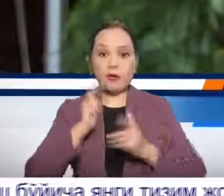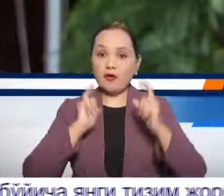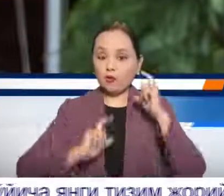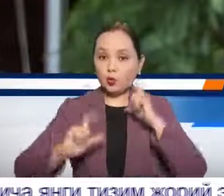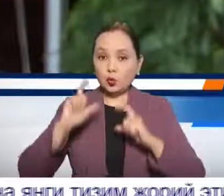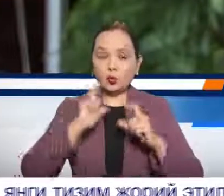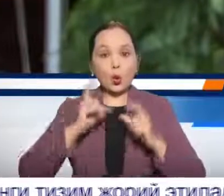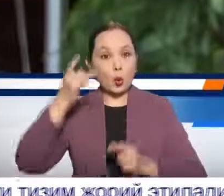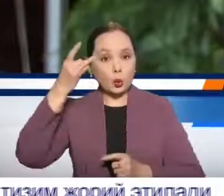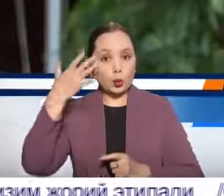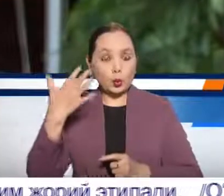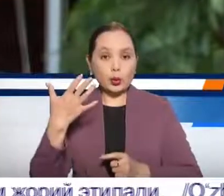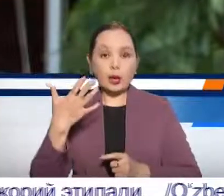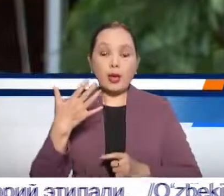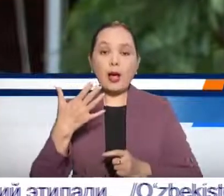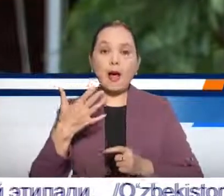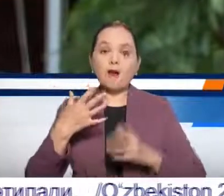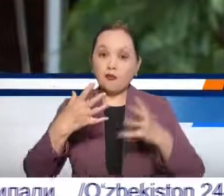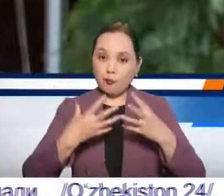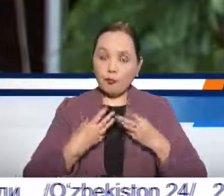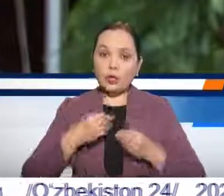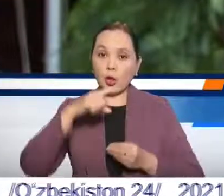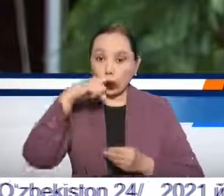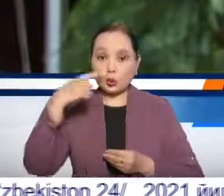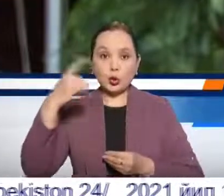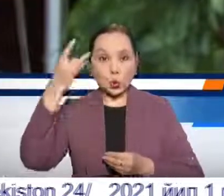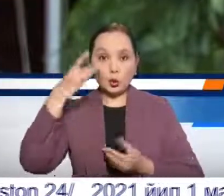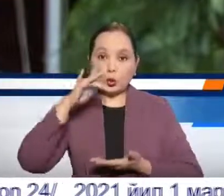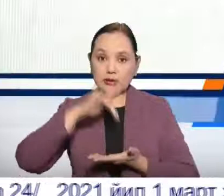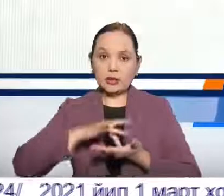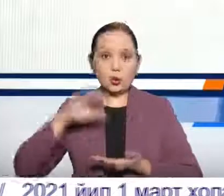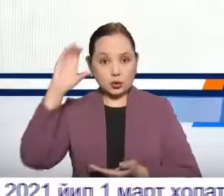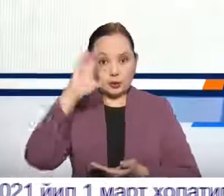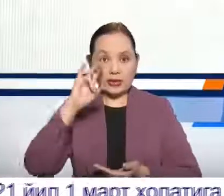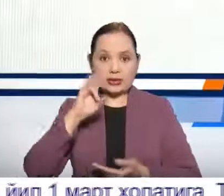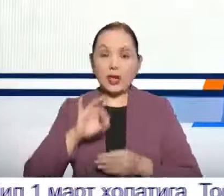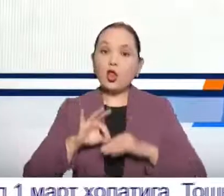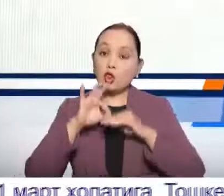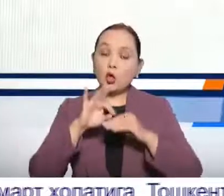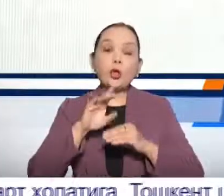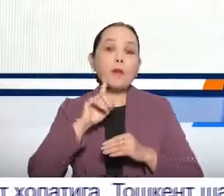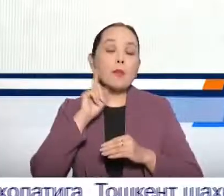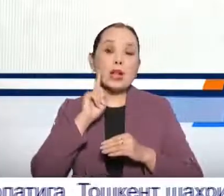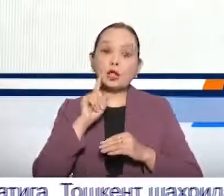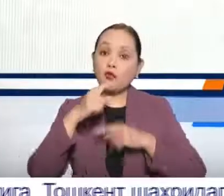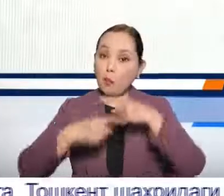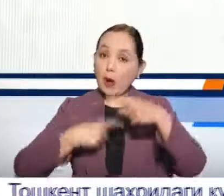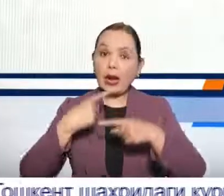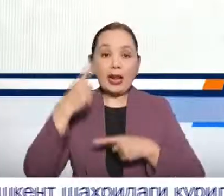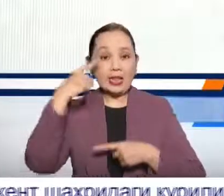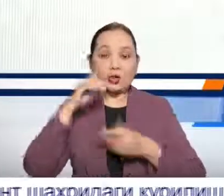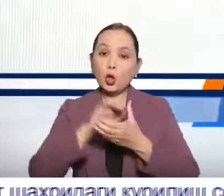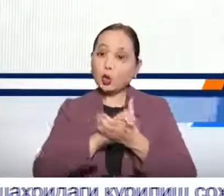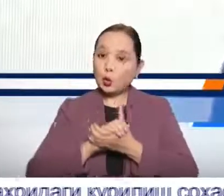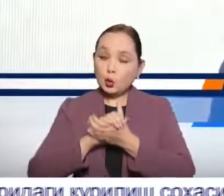области культуры вместе с Русским культурным центром Узбекистана. Донесение до молодого поколения идеи дружбы,